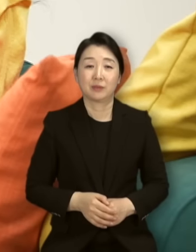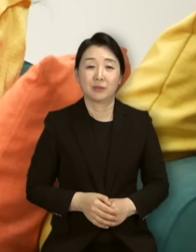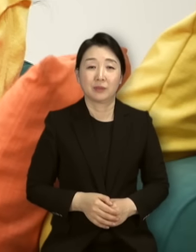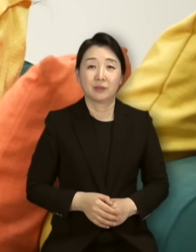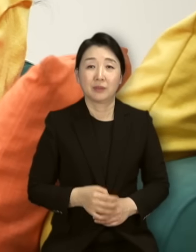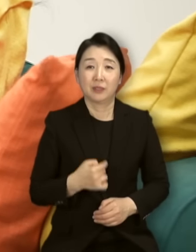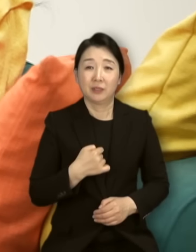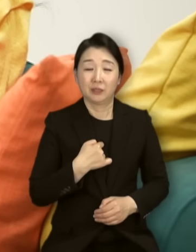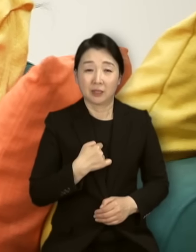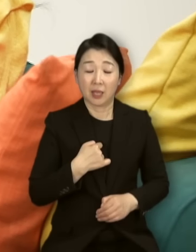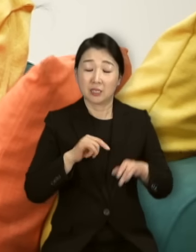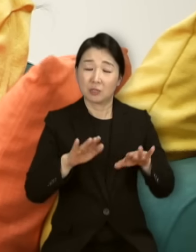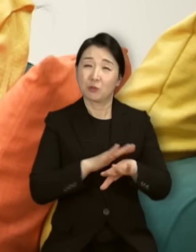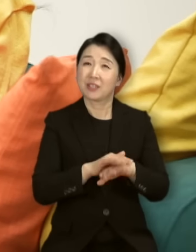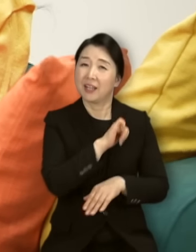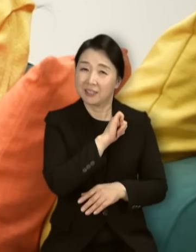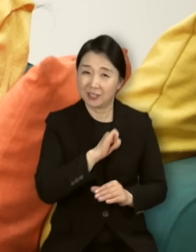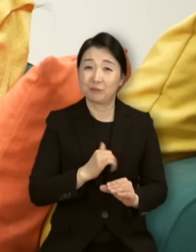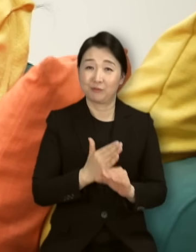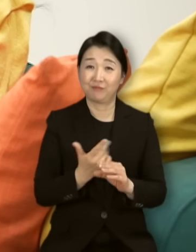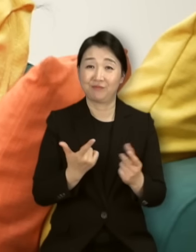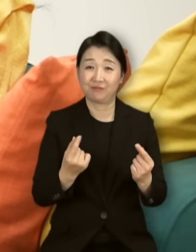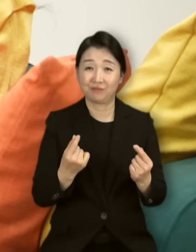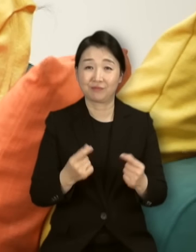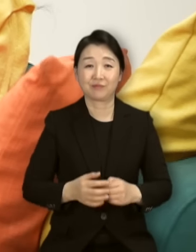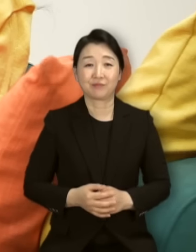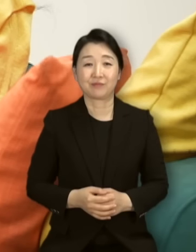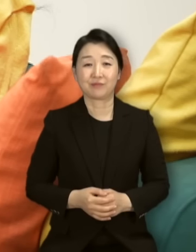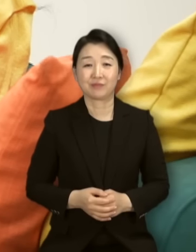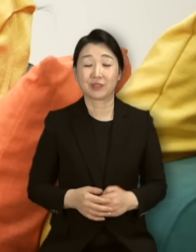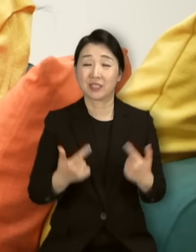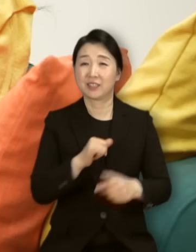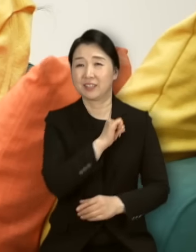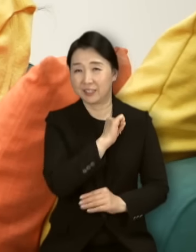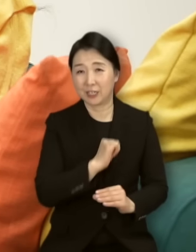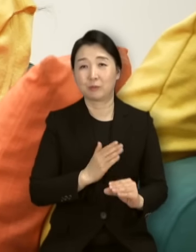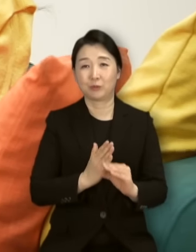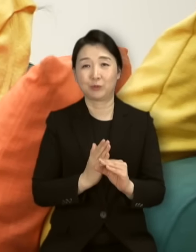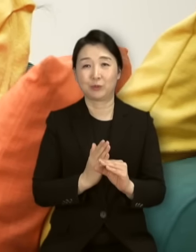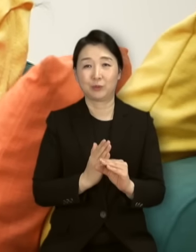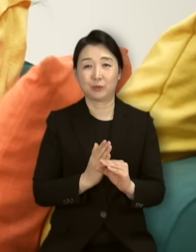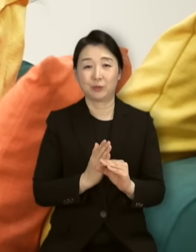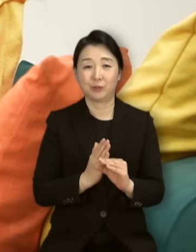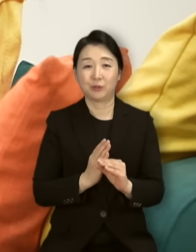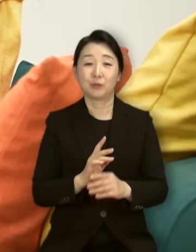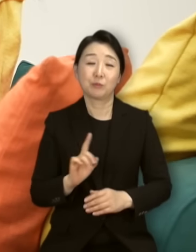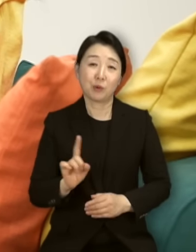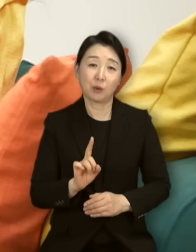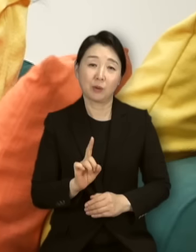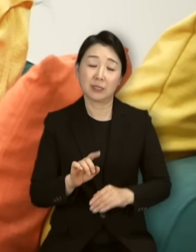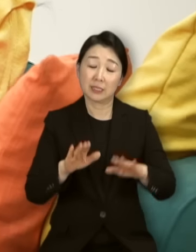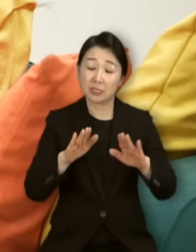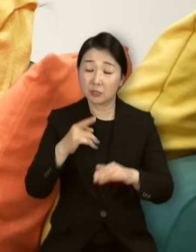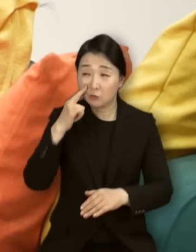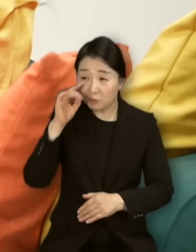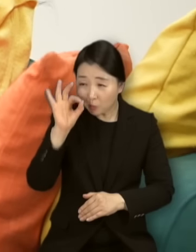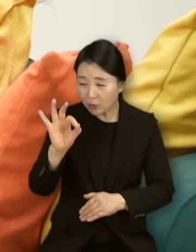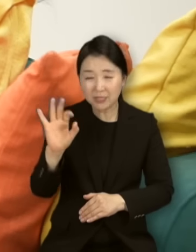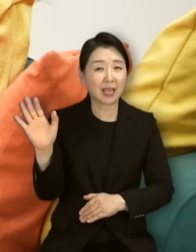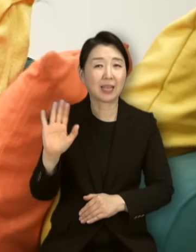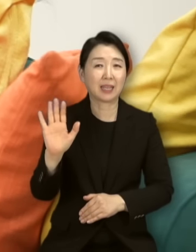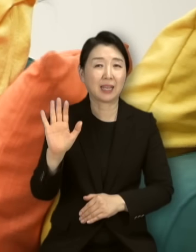어 저는 지금도 버티고 있다고 생각해요 예 항상 버티고 있는 건데 그게 어 당장